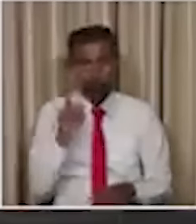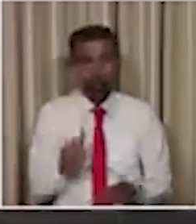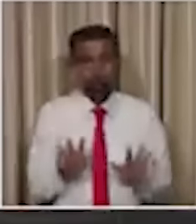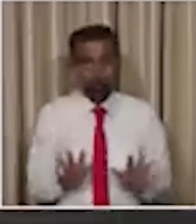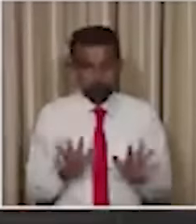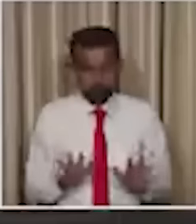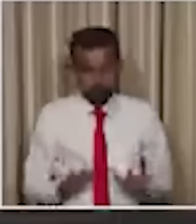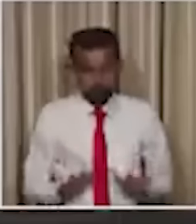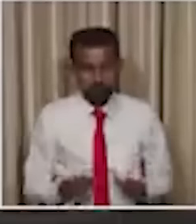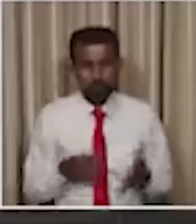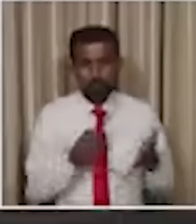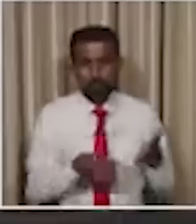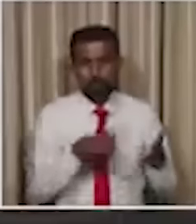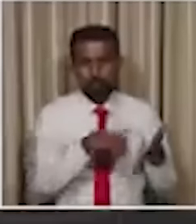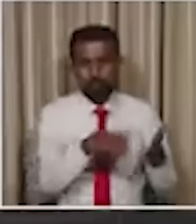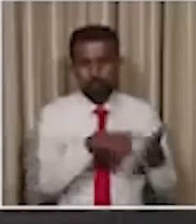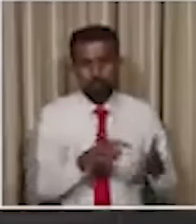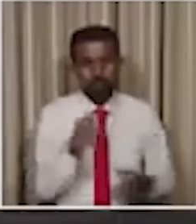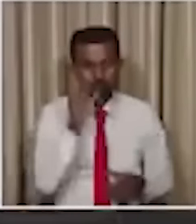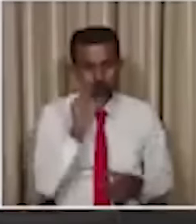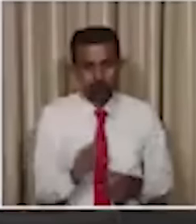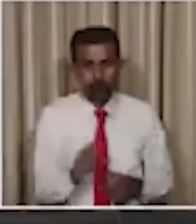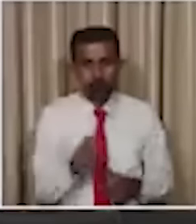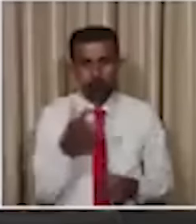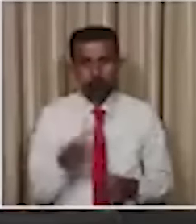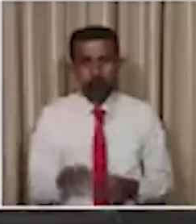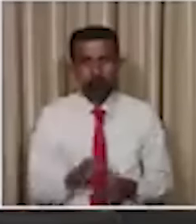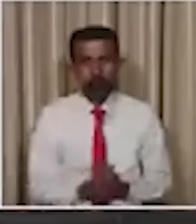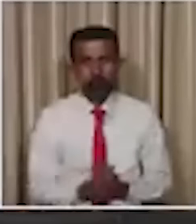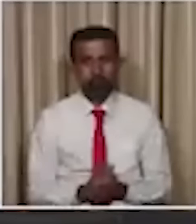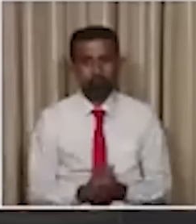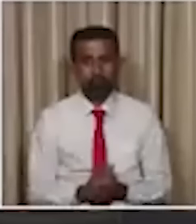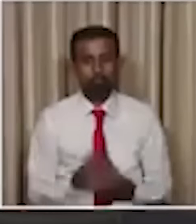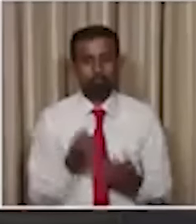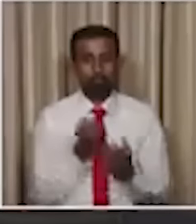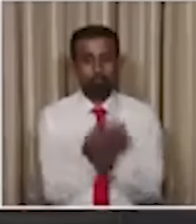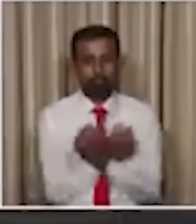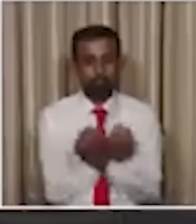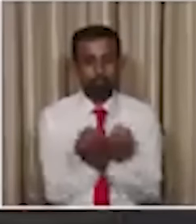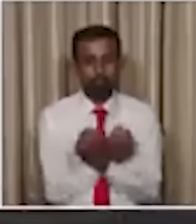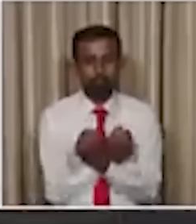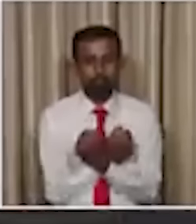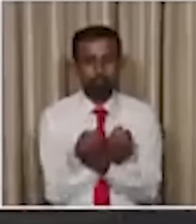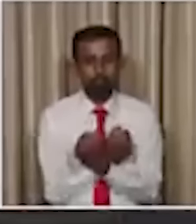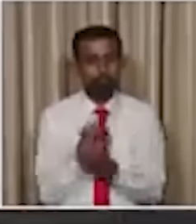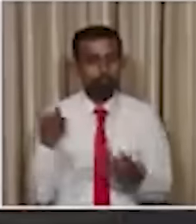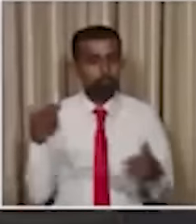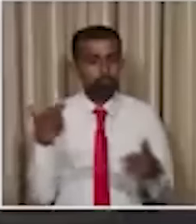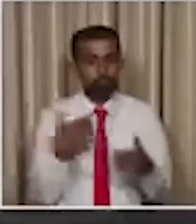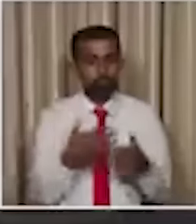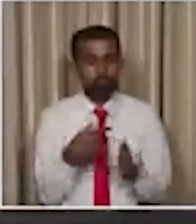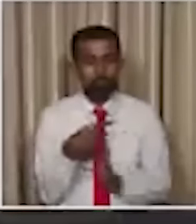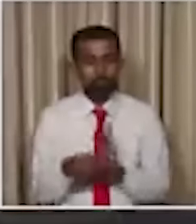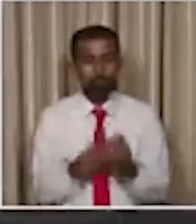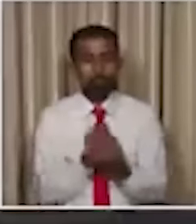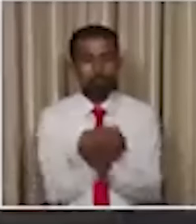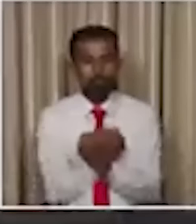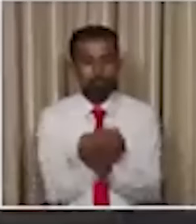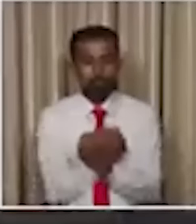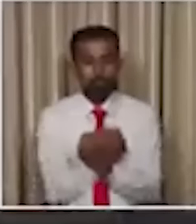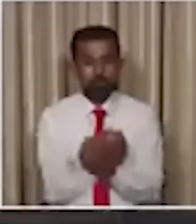මේ එකින් එක බලමු. බලලා එතකොට පොලිසියේ මෙතෙක්කල් ශ්‍රී ලංකා පොලිසිය